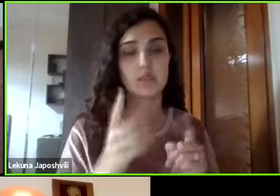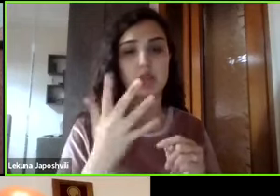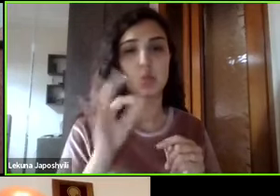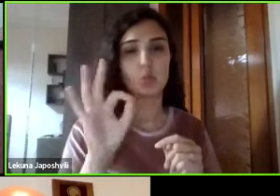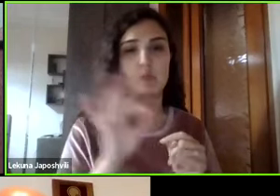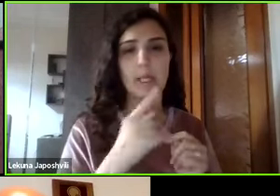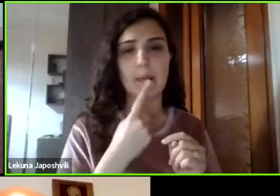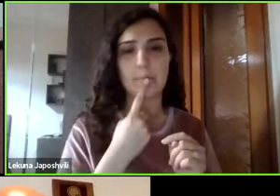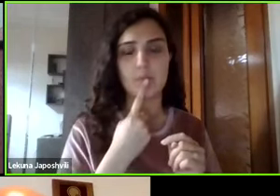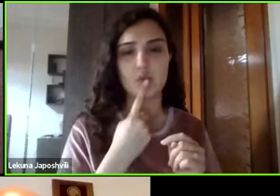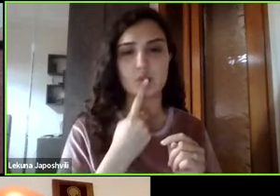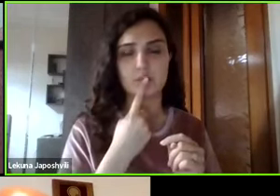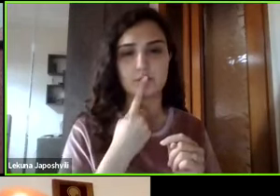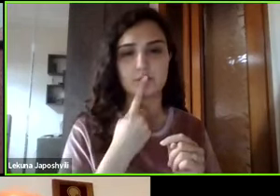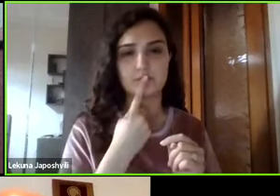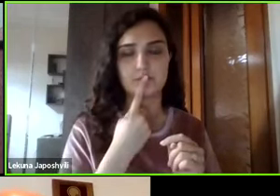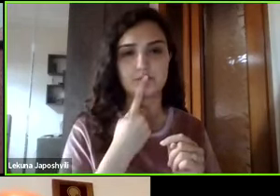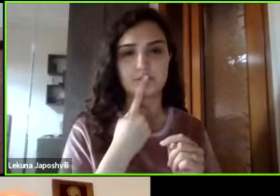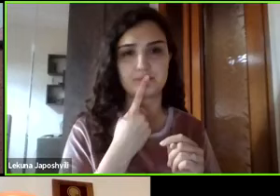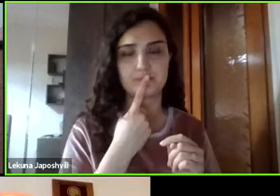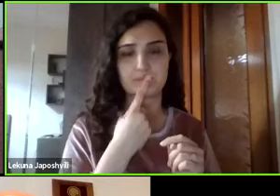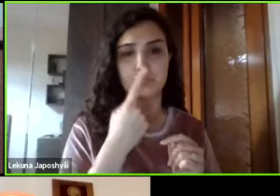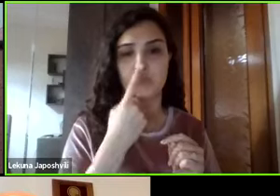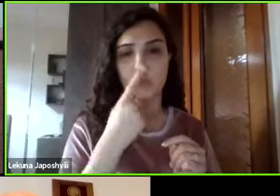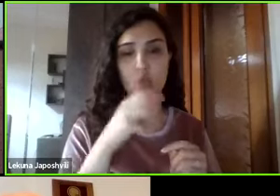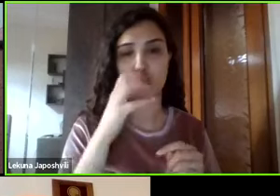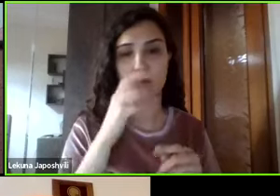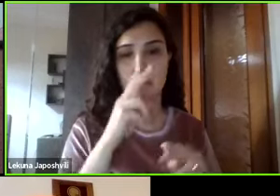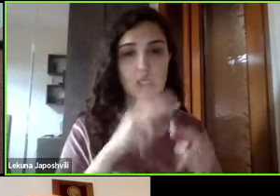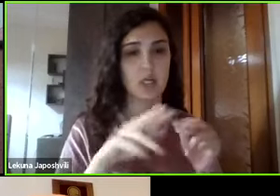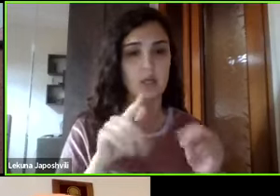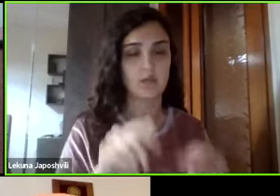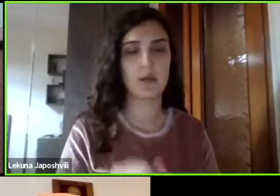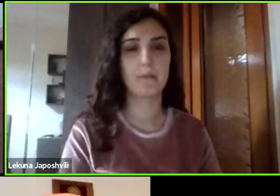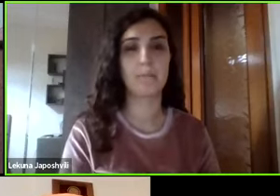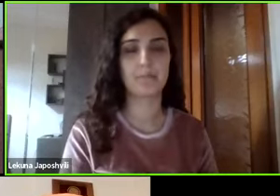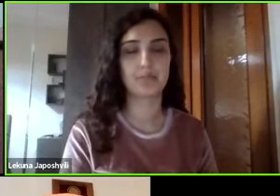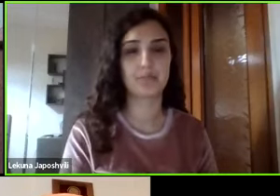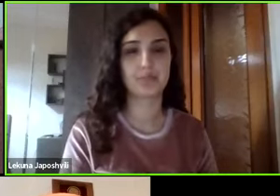გემოს და ხნოსვის დაკარგვა.